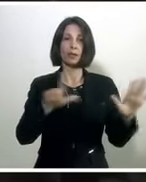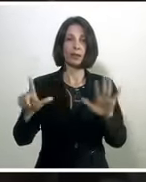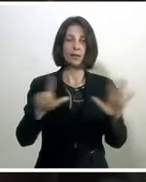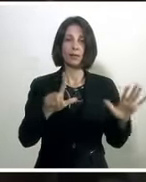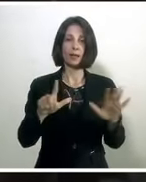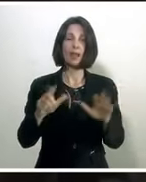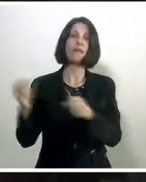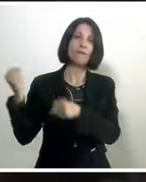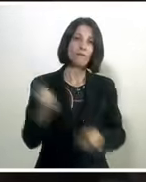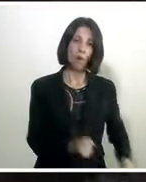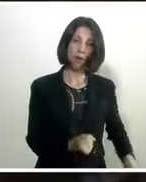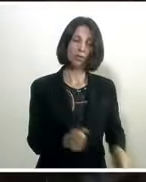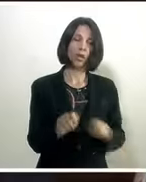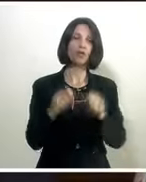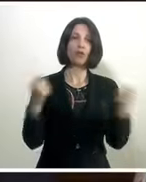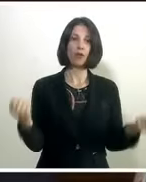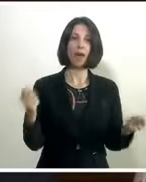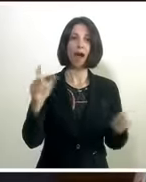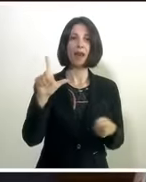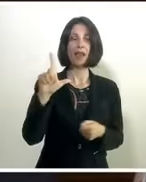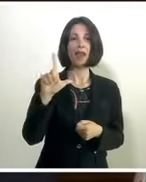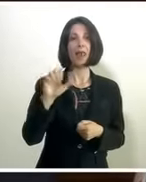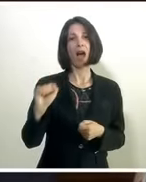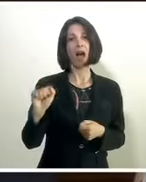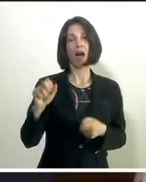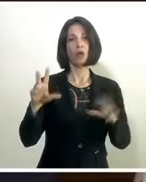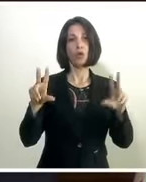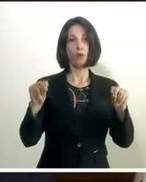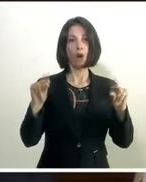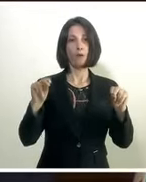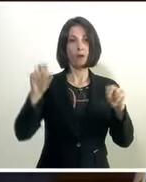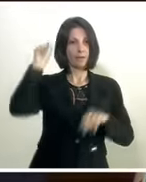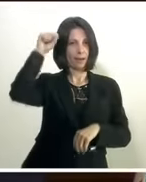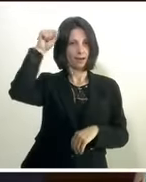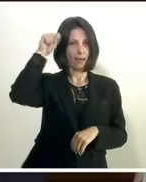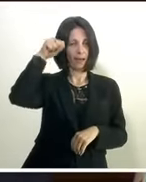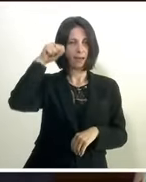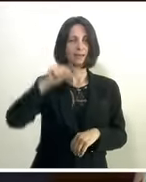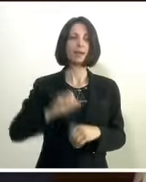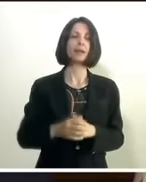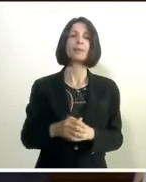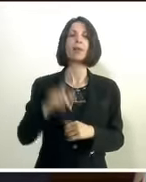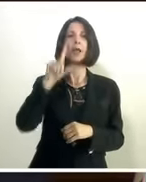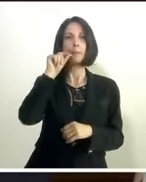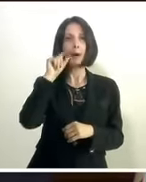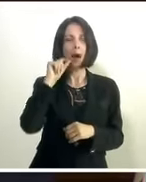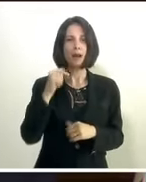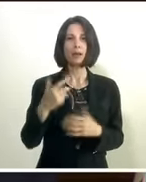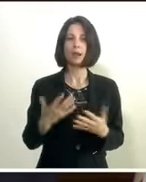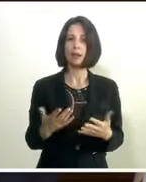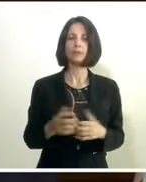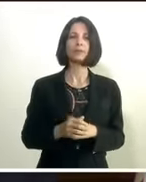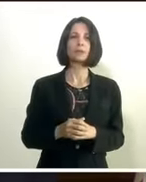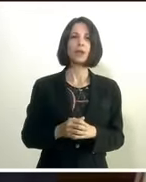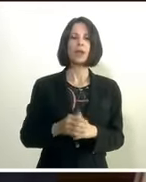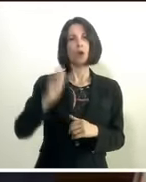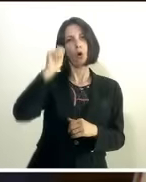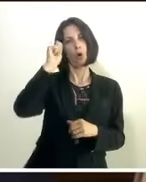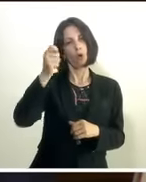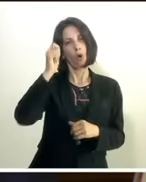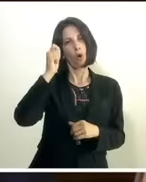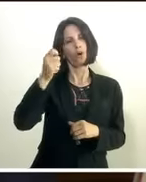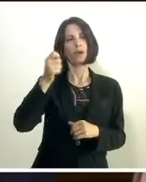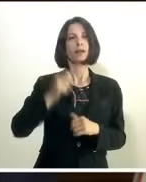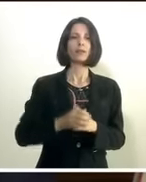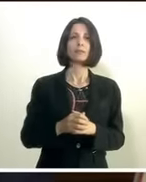Nuova Sardegna il padre Mario affermato penalista assurto agli onori della cronaca del tempo per il processo che nel 19